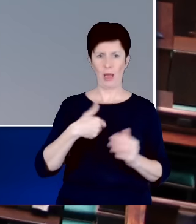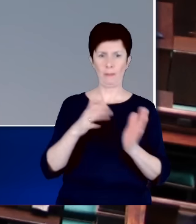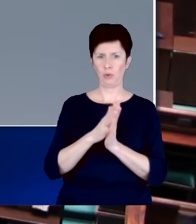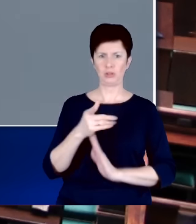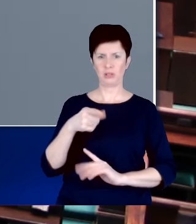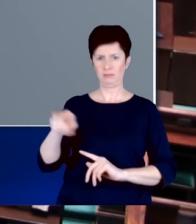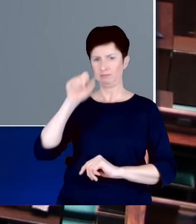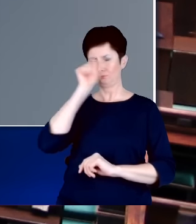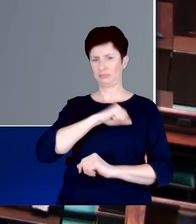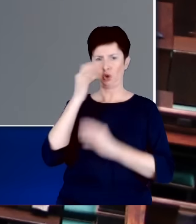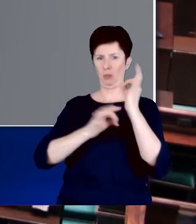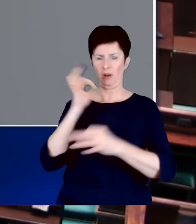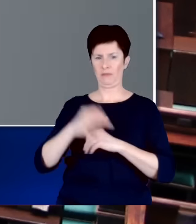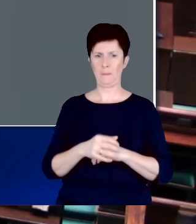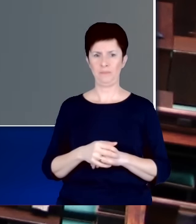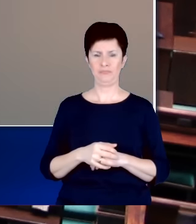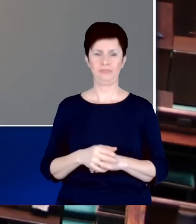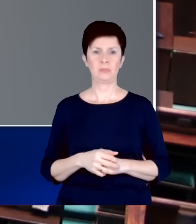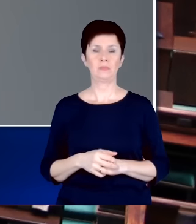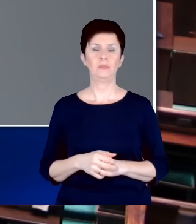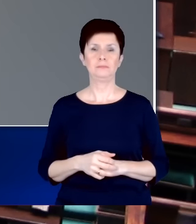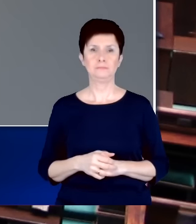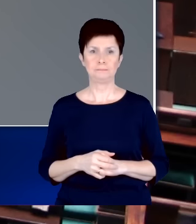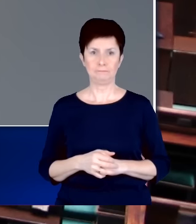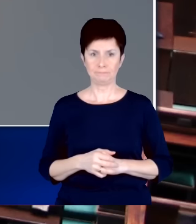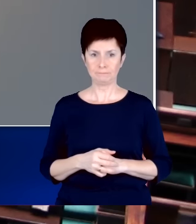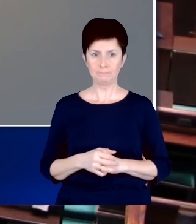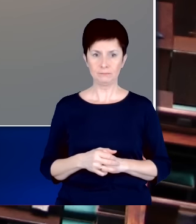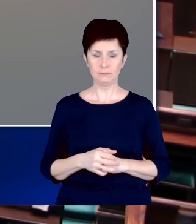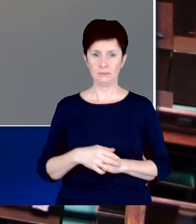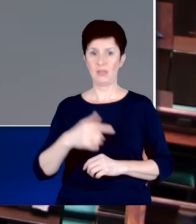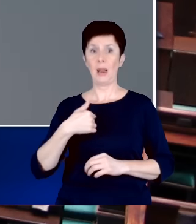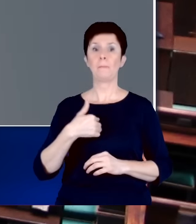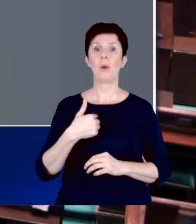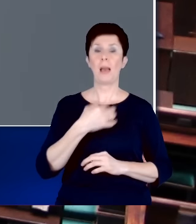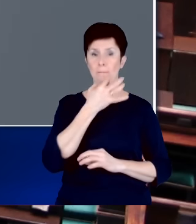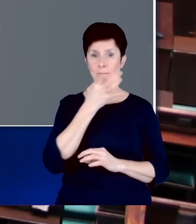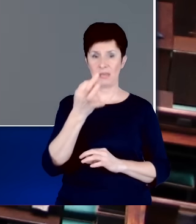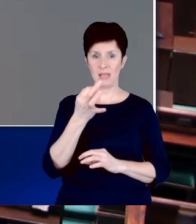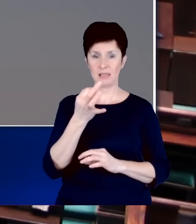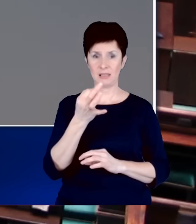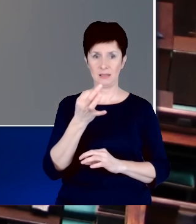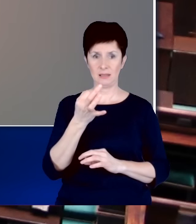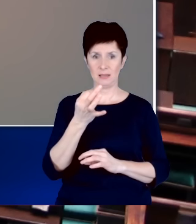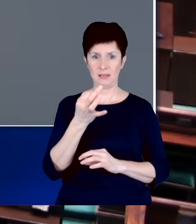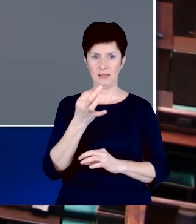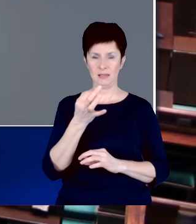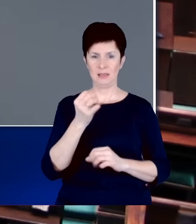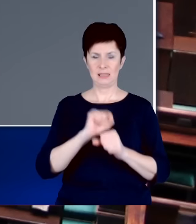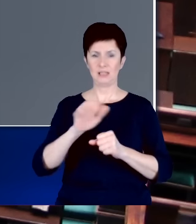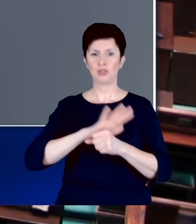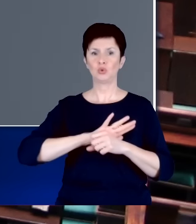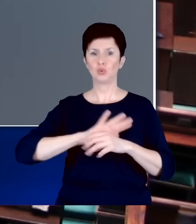mają zielonego pojęcia o tym, o czym mówią. A moje pytanie, proszę pana, panie pośle, jest słynne, ponieważ to